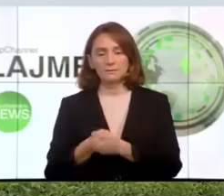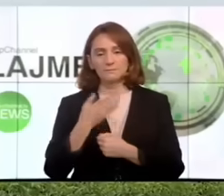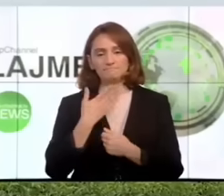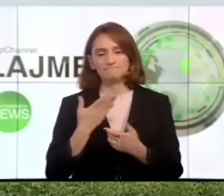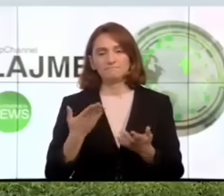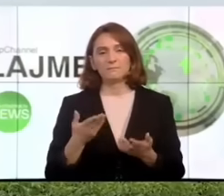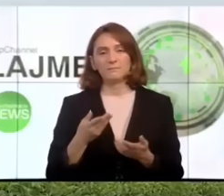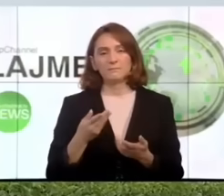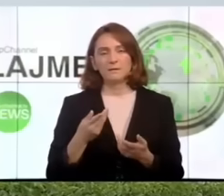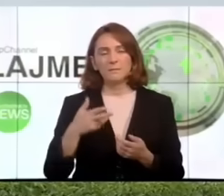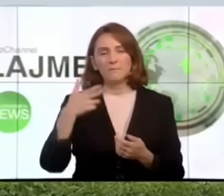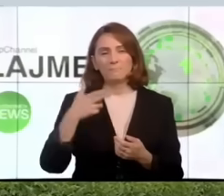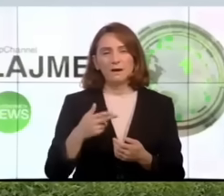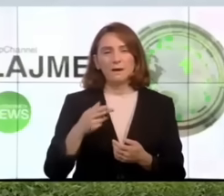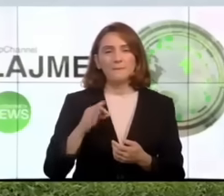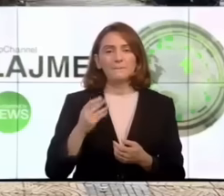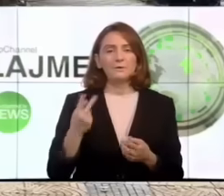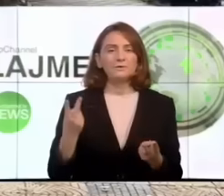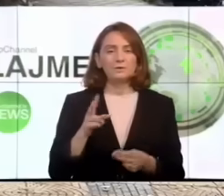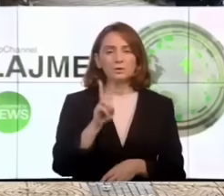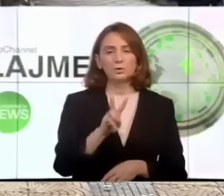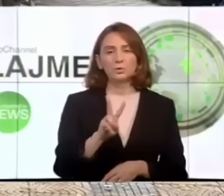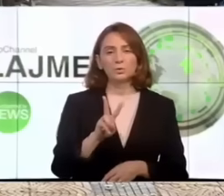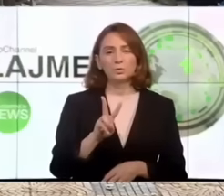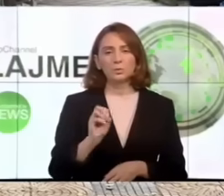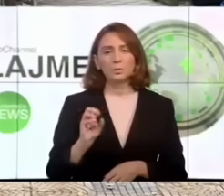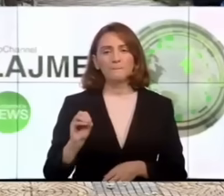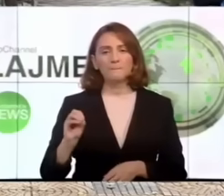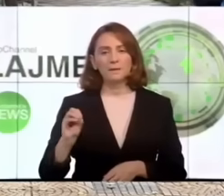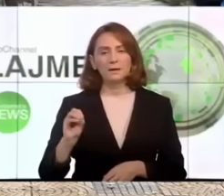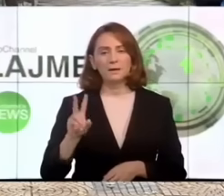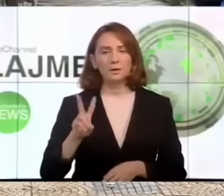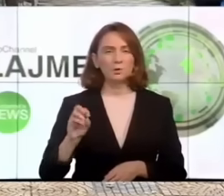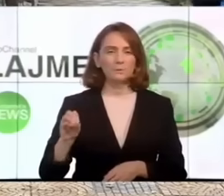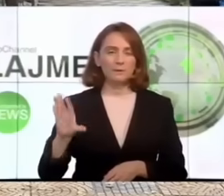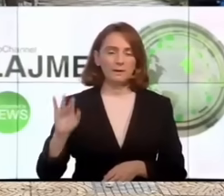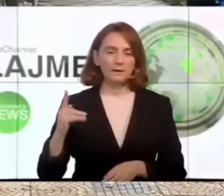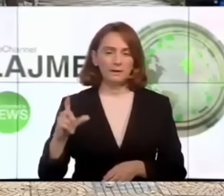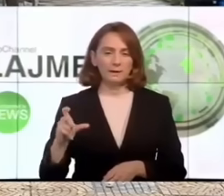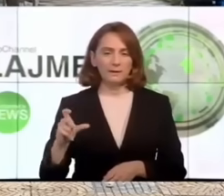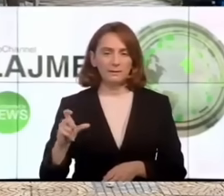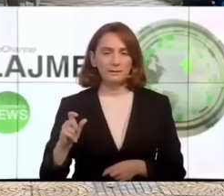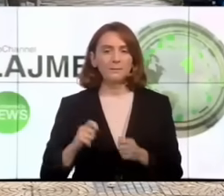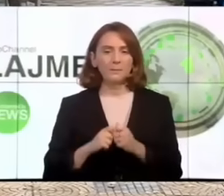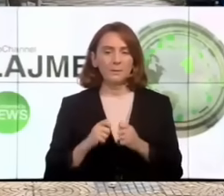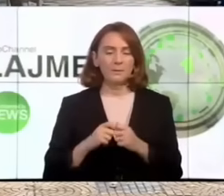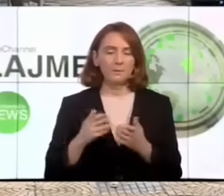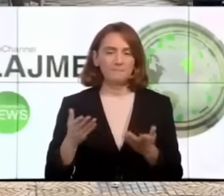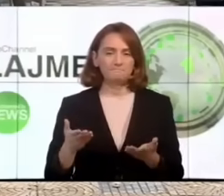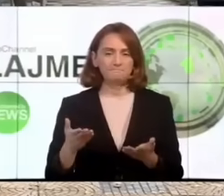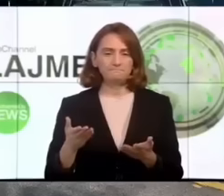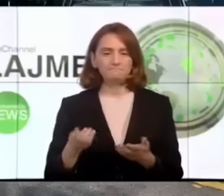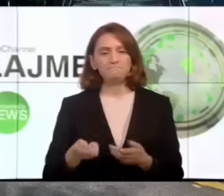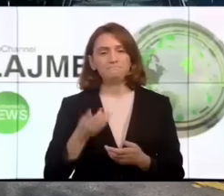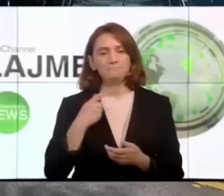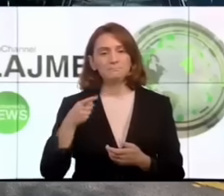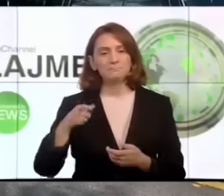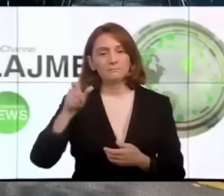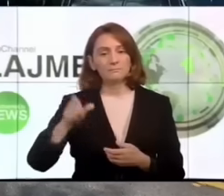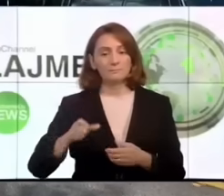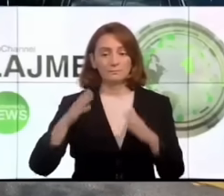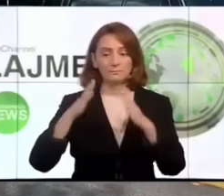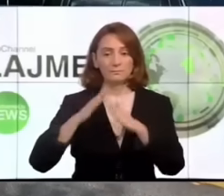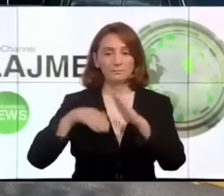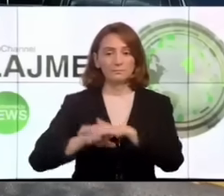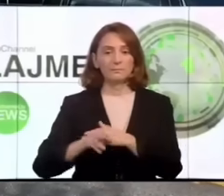të banesës, uniformat blu kanë gjetur dhe sekuestruar një armë zjarri, pistolet dhe municion luftarak, të cilat 63 vjeçari